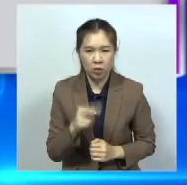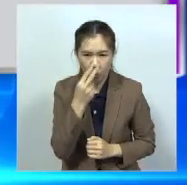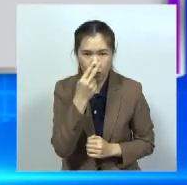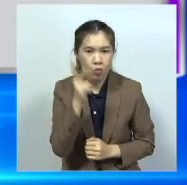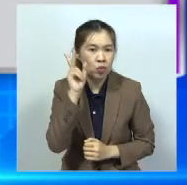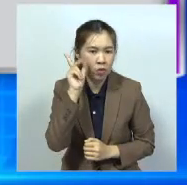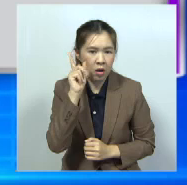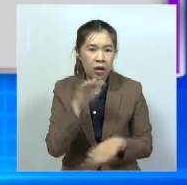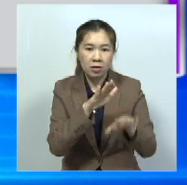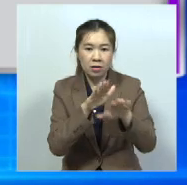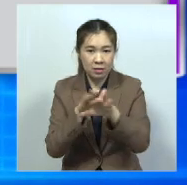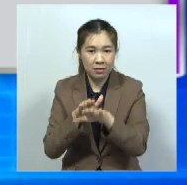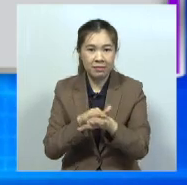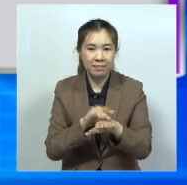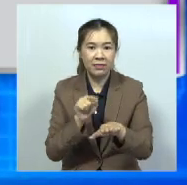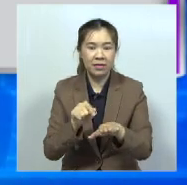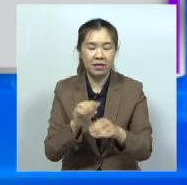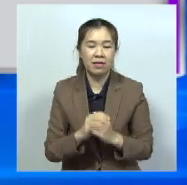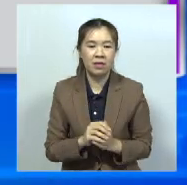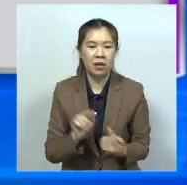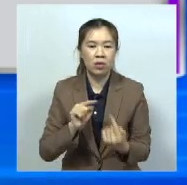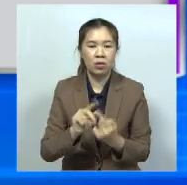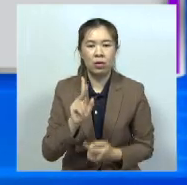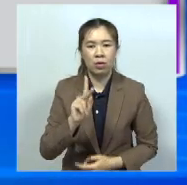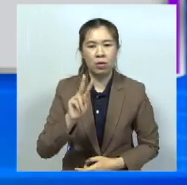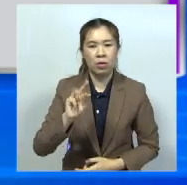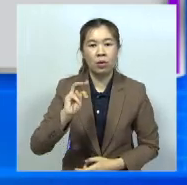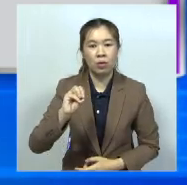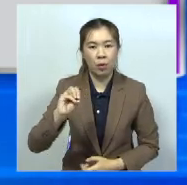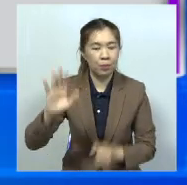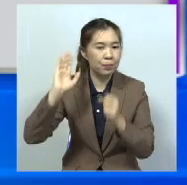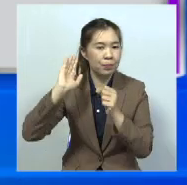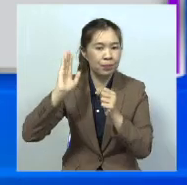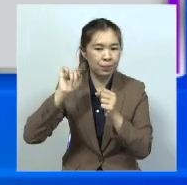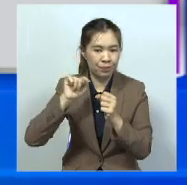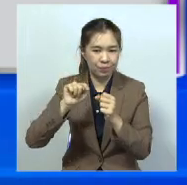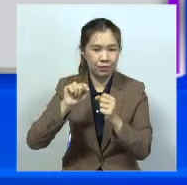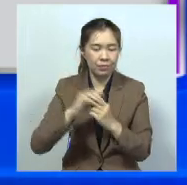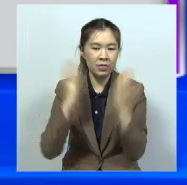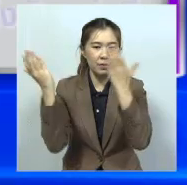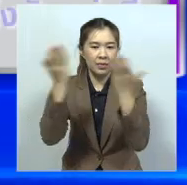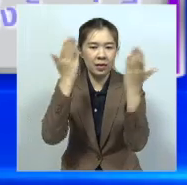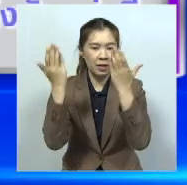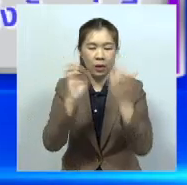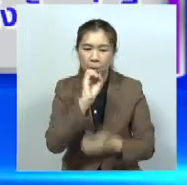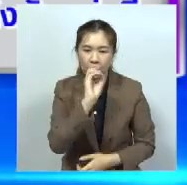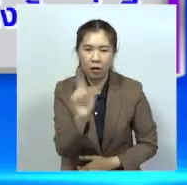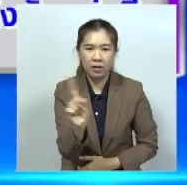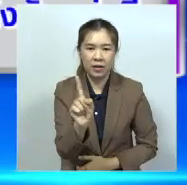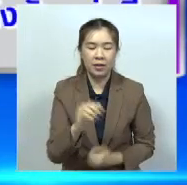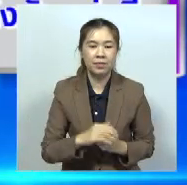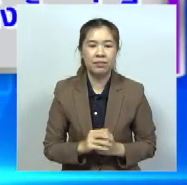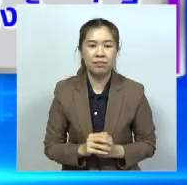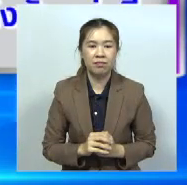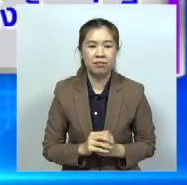กันให้ดีด้วยนะคะมาดูคำรายงานจากทางกรมอุตุนิยมวิทยานะคะมีคำเตือนออกมาด้วยนะคะกรมอุตุนิยมวิทยารายงานว่า